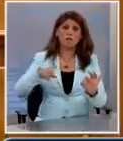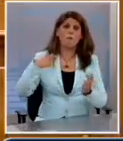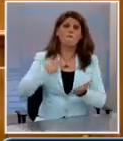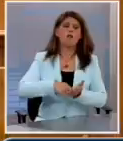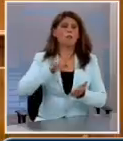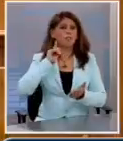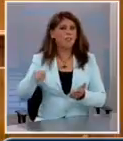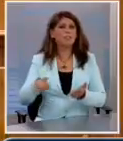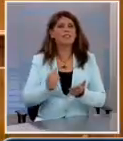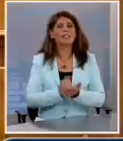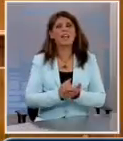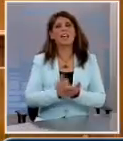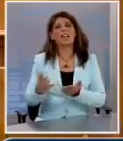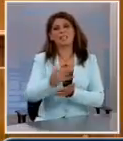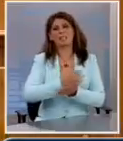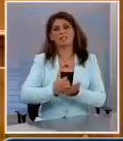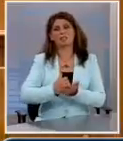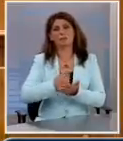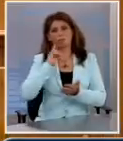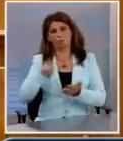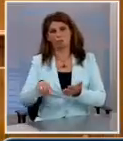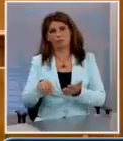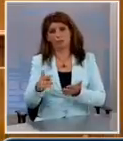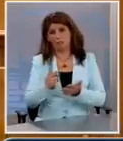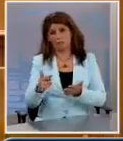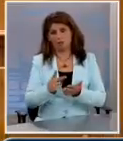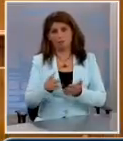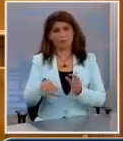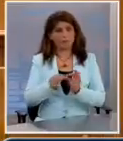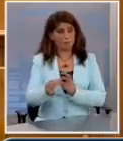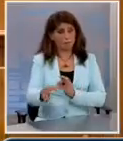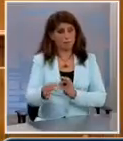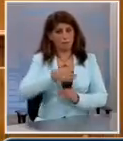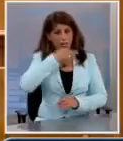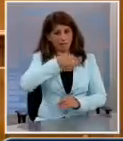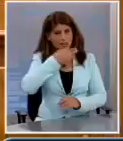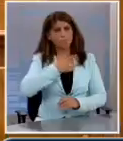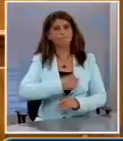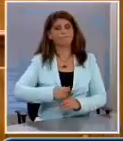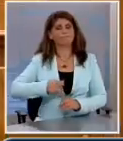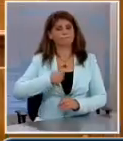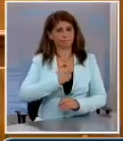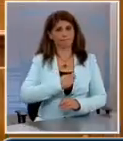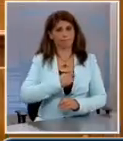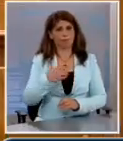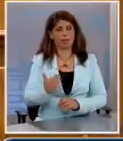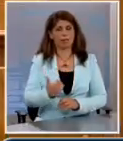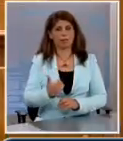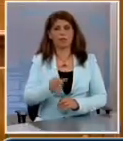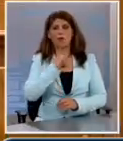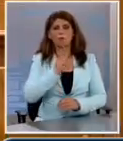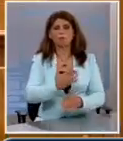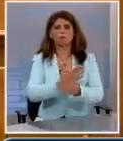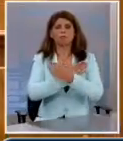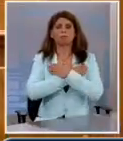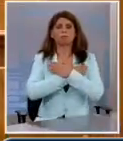φοροδιαφυγής και της εισφοροδιαφυγής. Και τα μέτρα τα οποία σήμερα εισηγείστε, δυστυχώς, είναι η ταφόπλακα